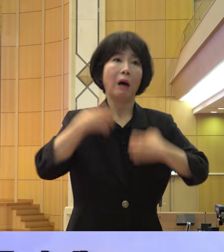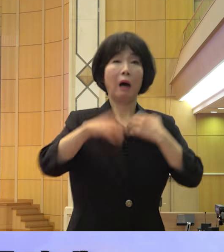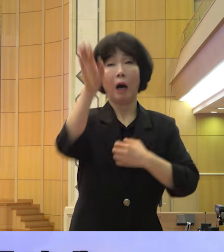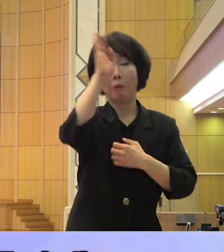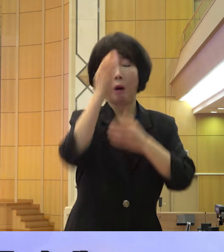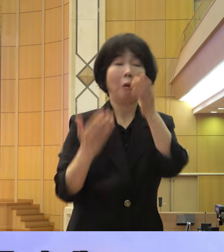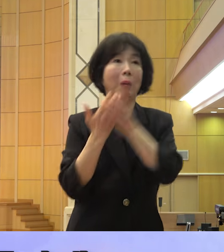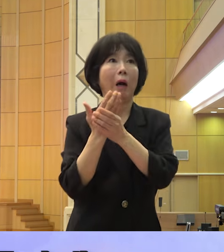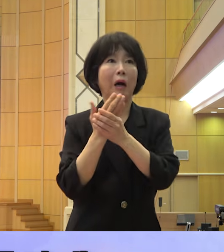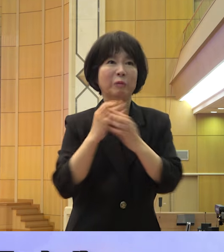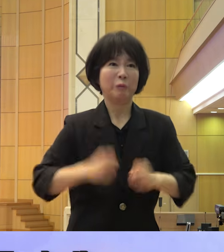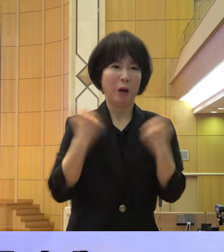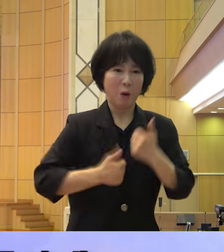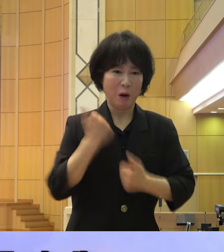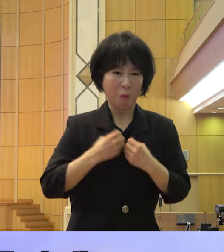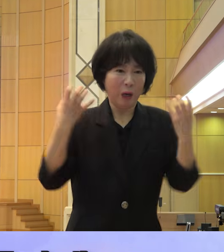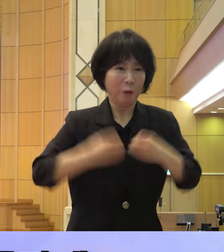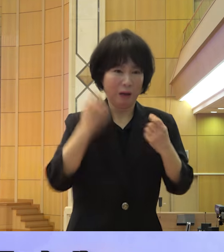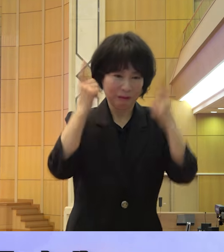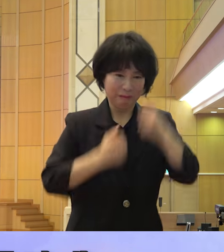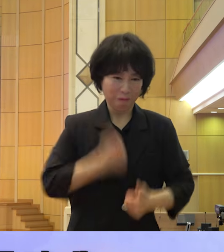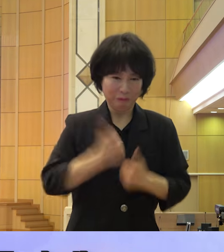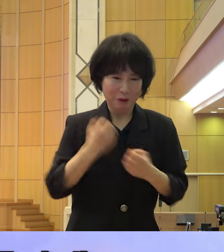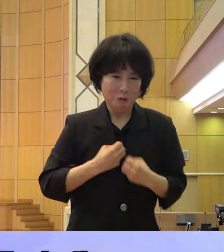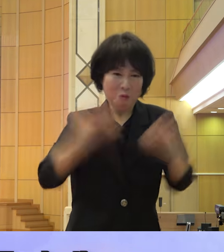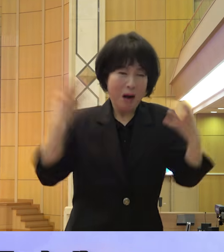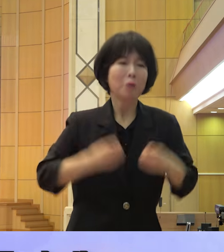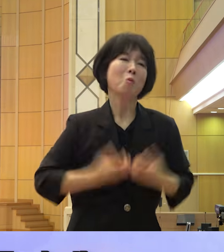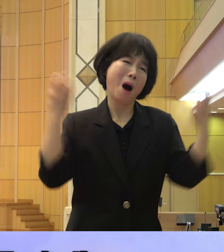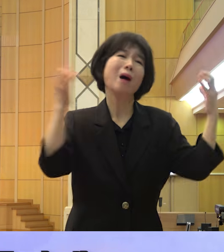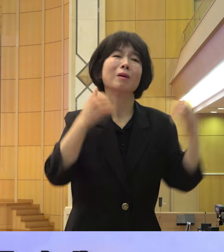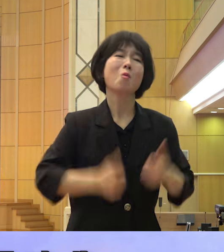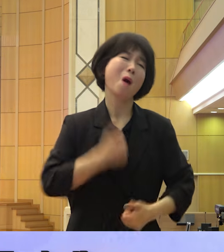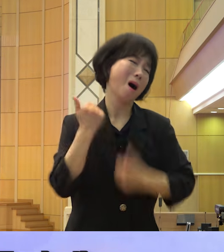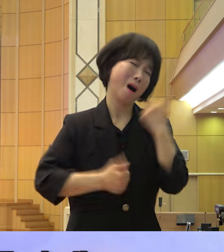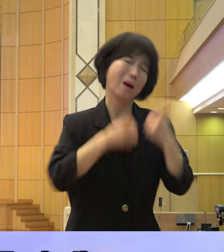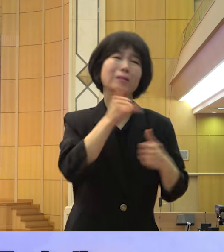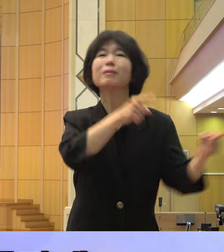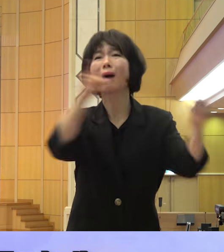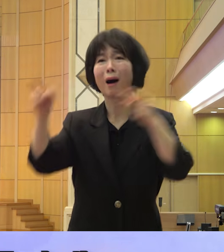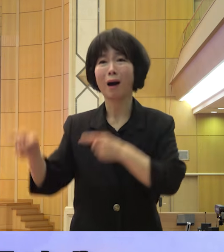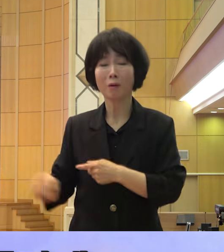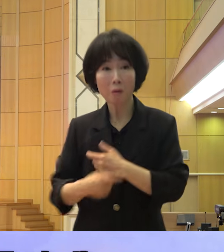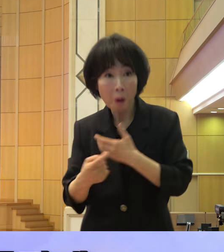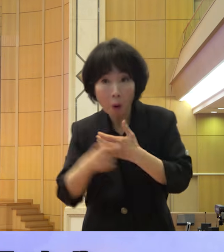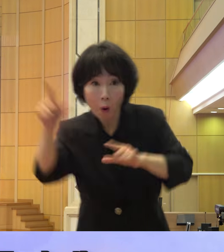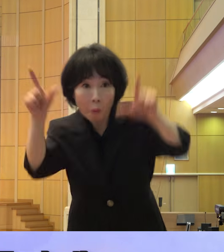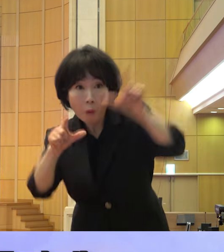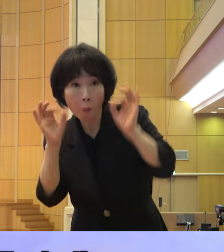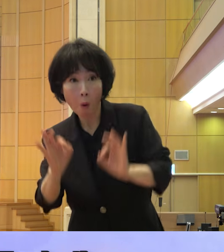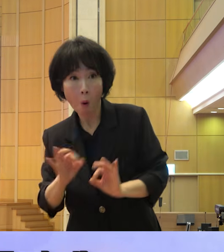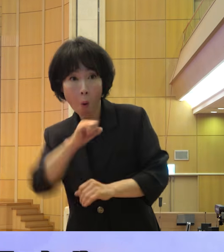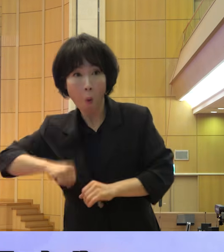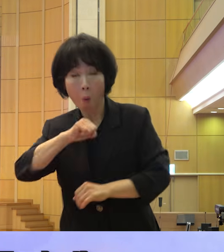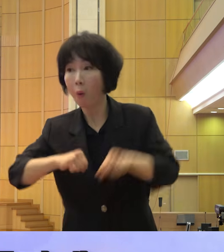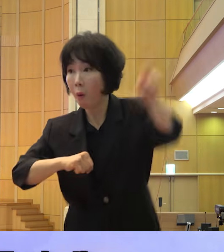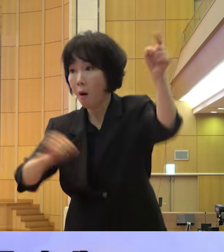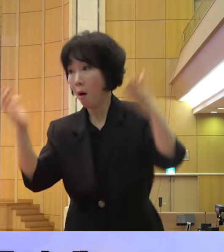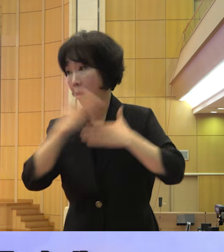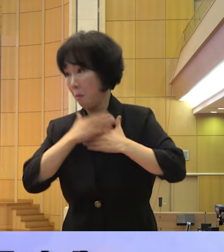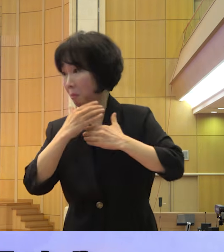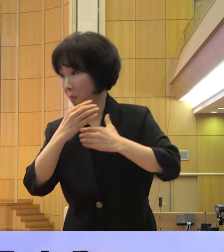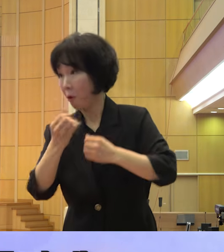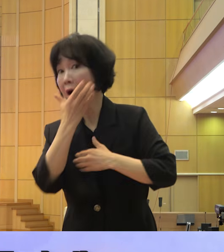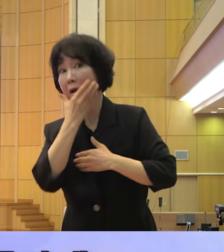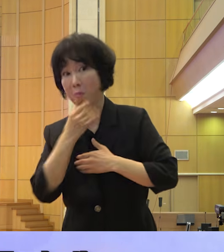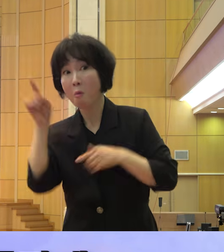질병과 분노가 그에게 있느니라. 너나 나 할 것 없이요, 겉으로 보기엔 평안한 것 같고 겉으로 보기에는